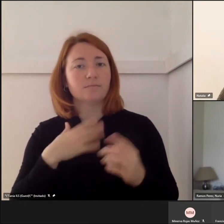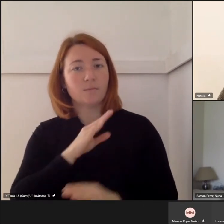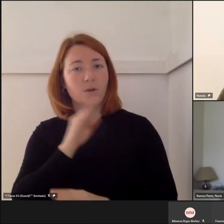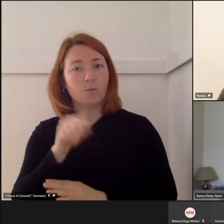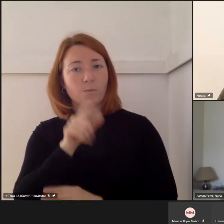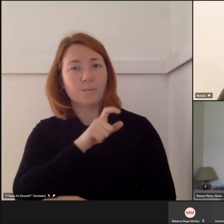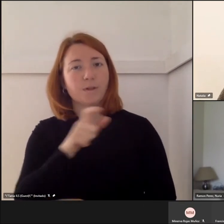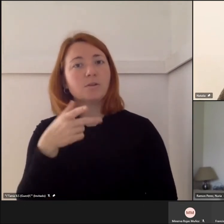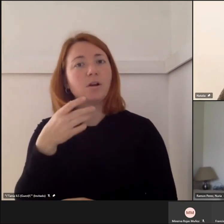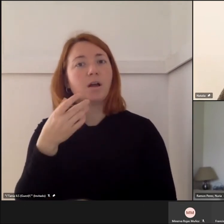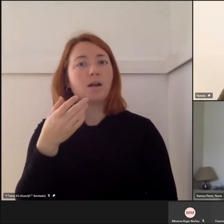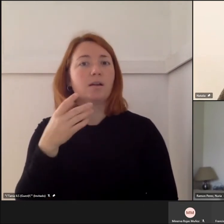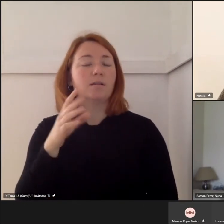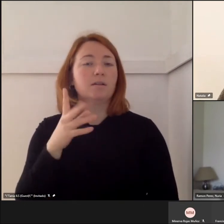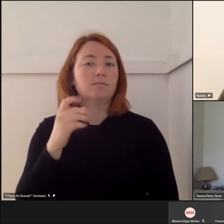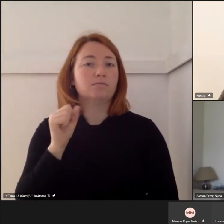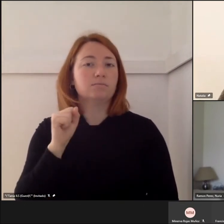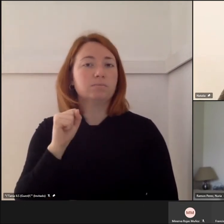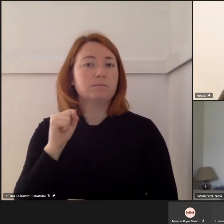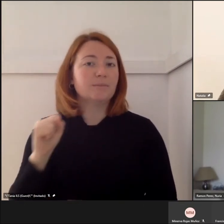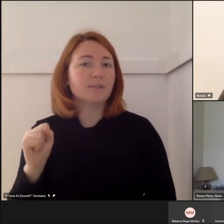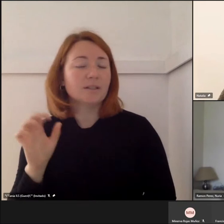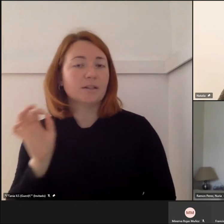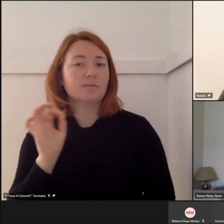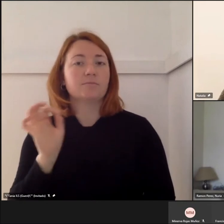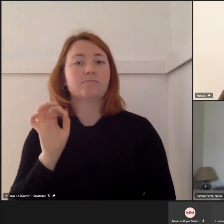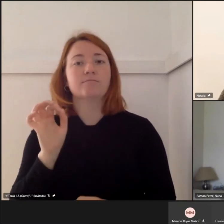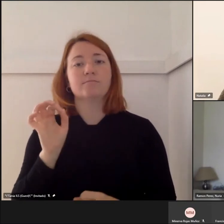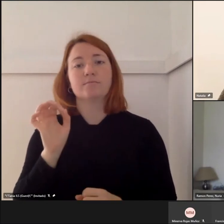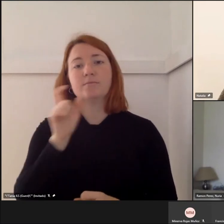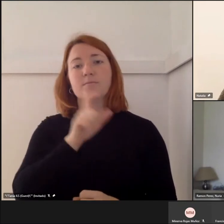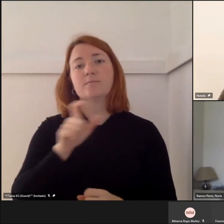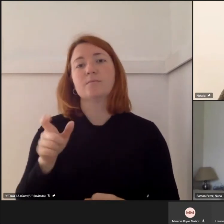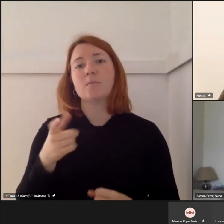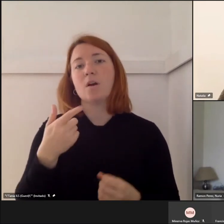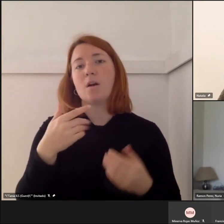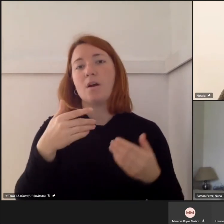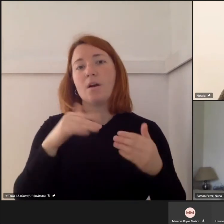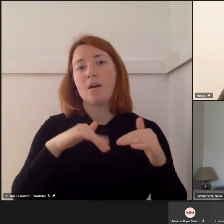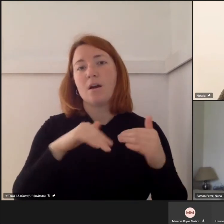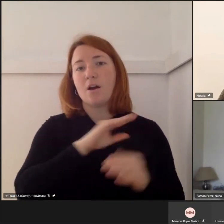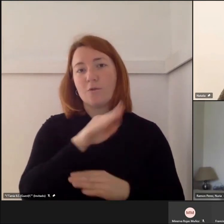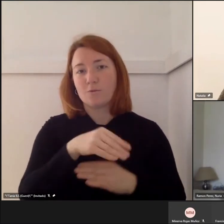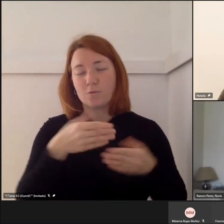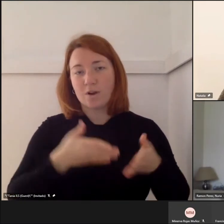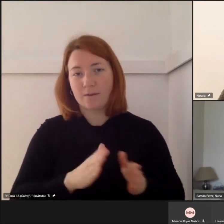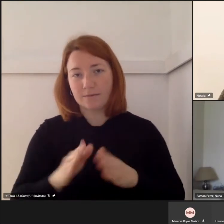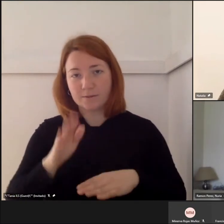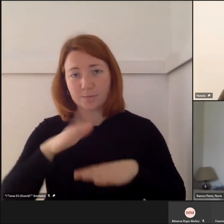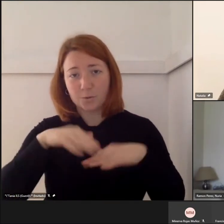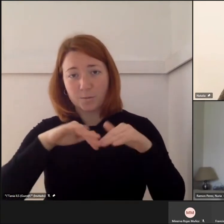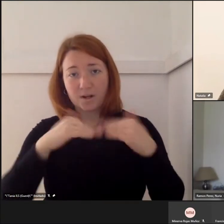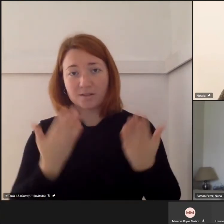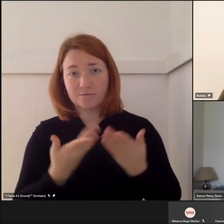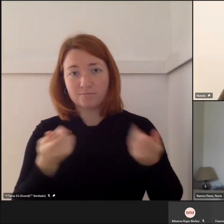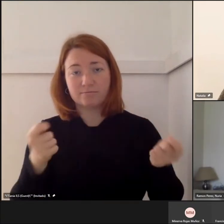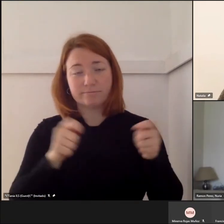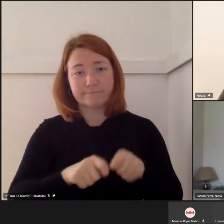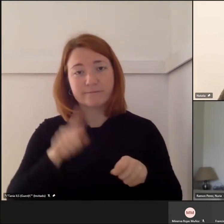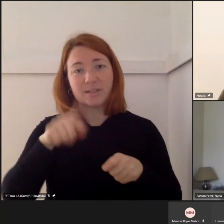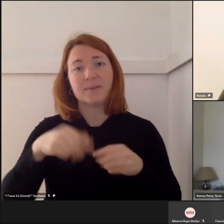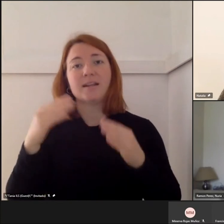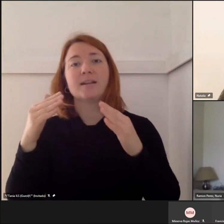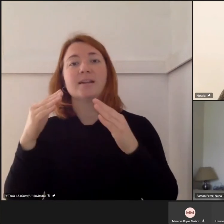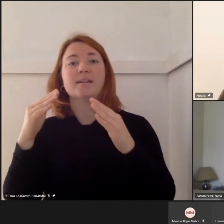persones dependents, de cura de fills, no? Amb el tancament de les escoles, amb molt teletreball, amb aquesta dificultat